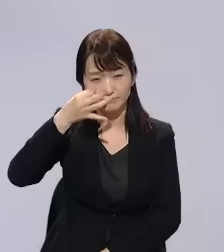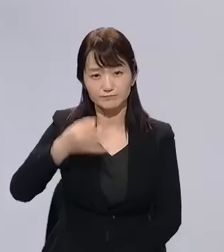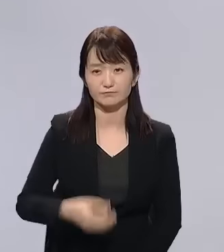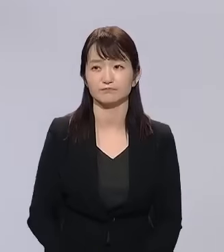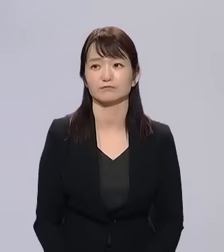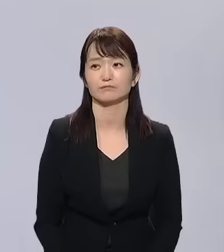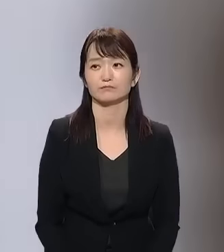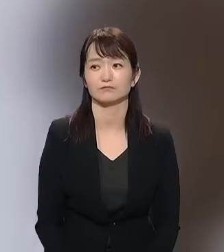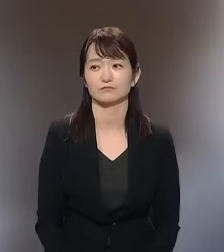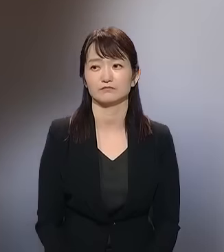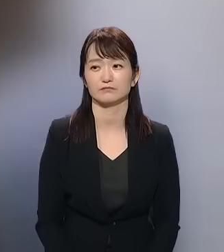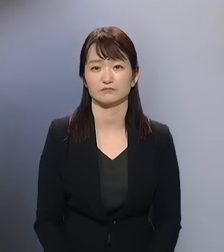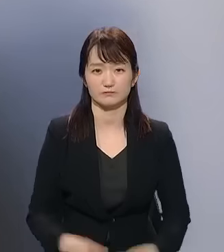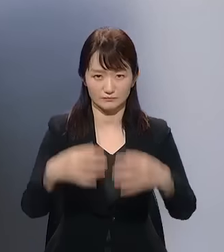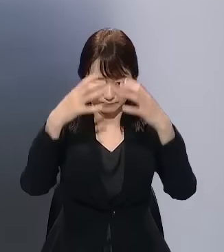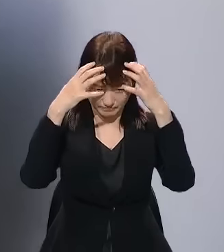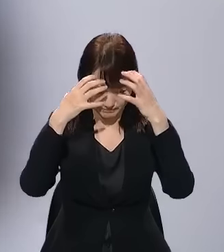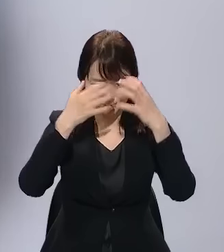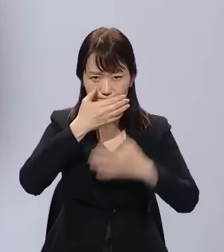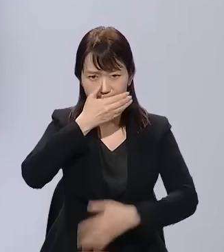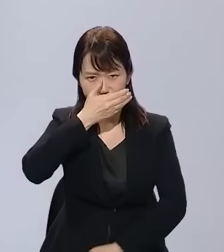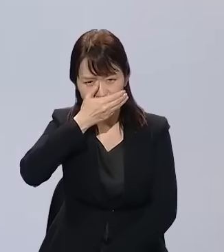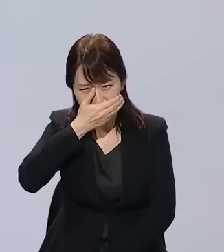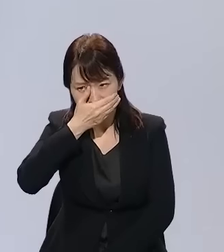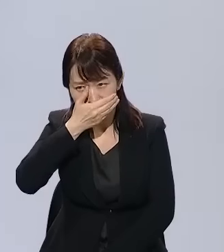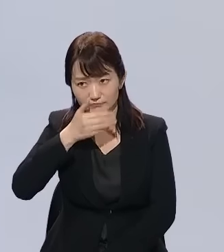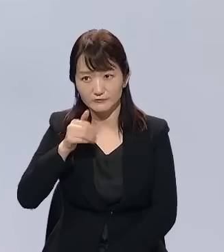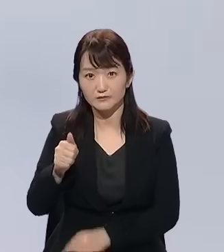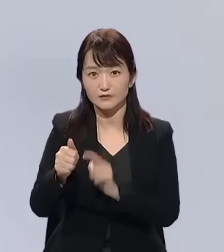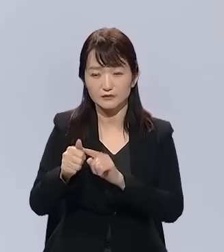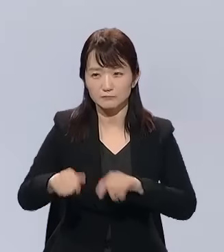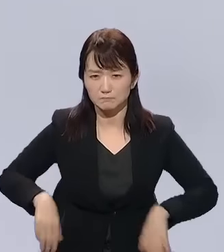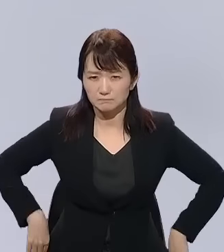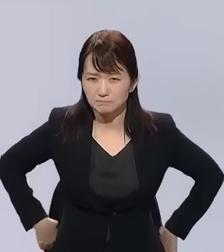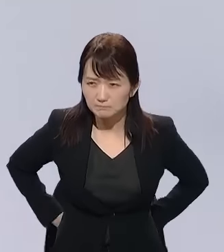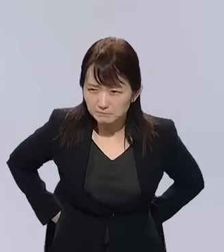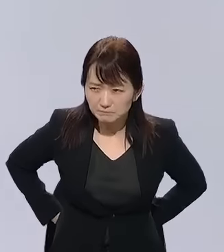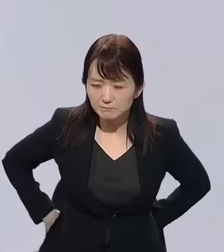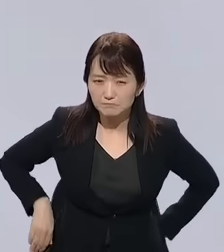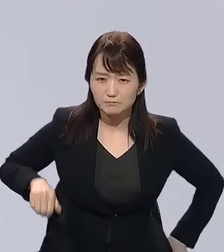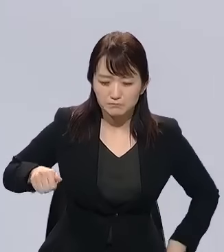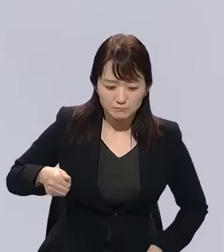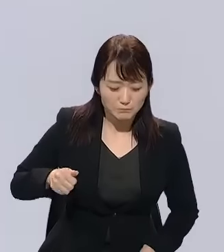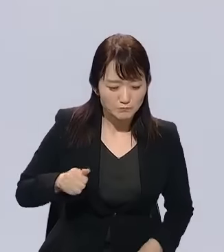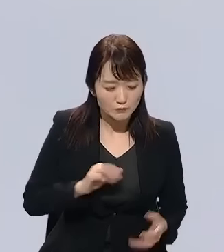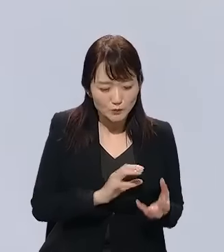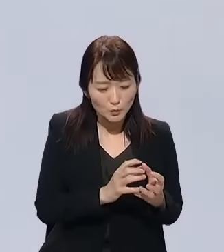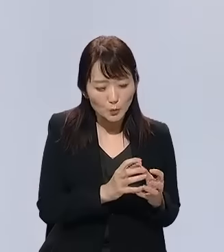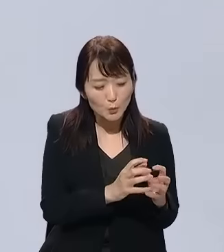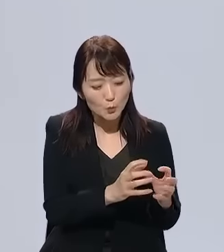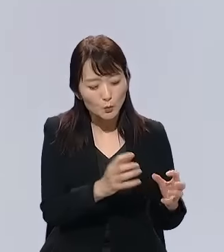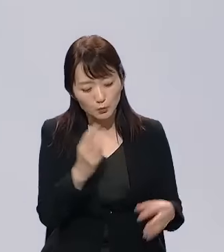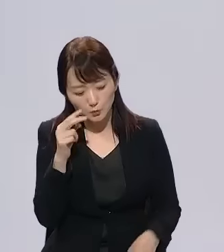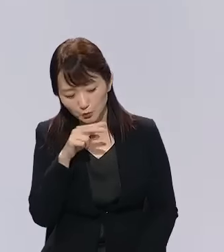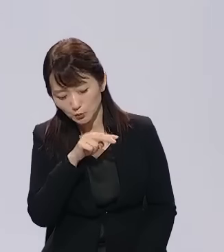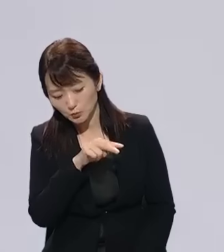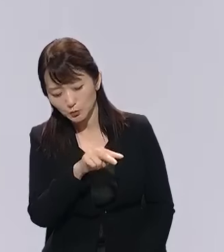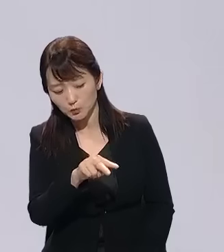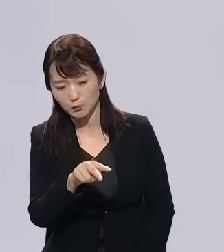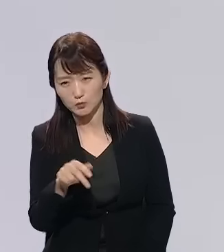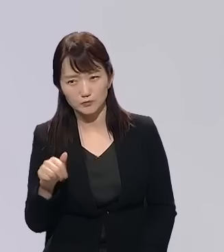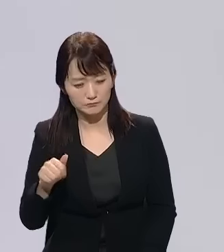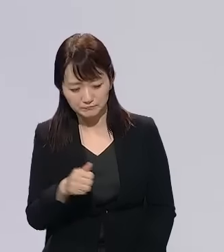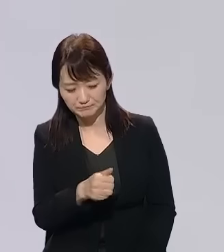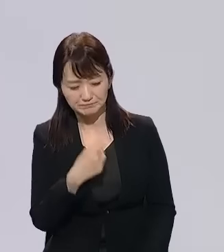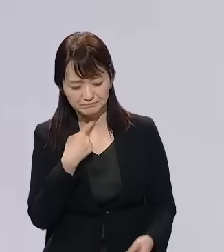만나보시죠 헬멧과 마스크를 쓴 저 남성 뒷짐을지고 화분을 둘러보면 어슬렁어슬렁 그때 어허 이거 참